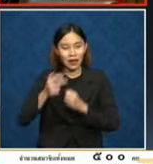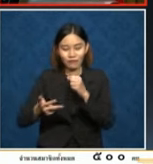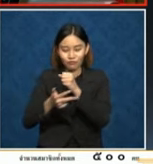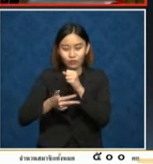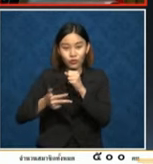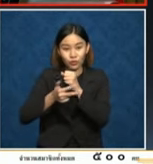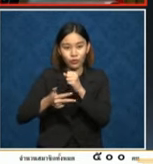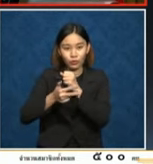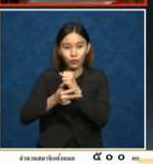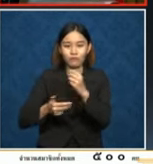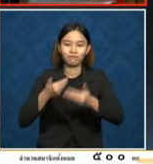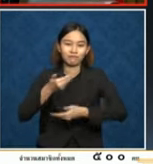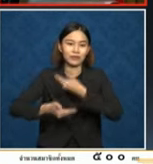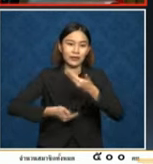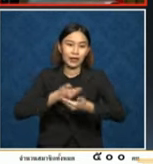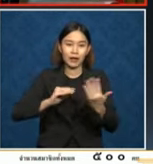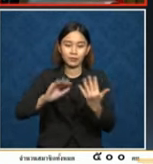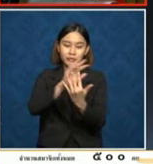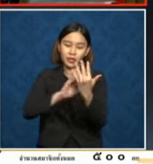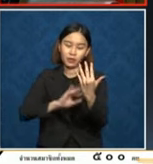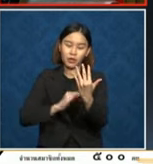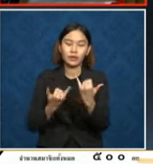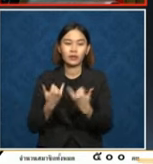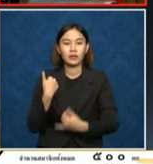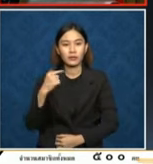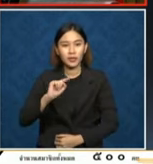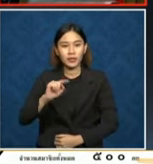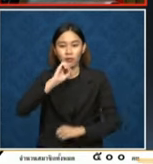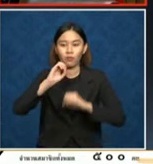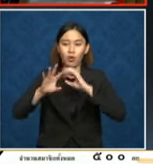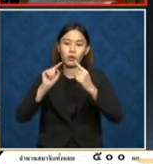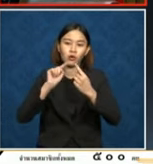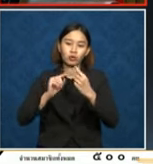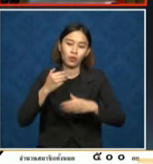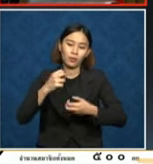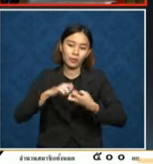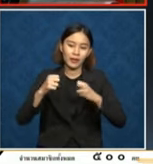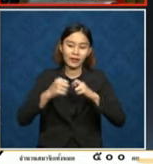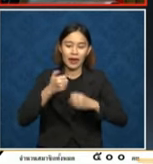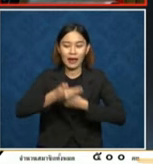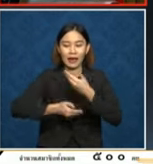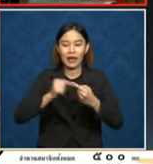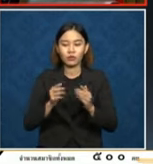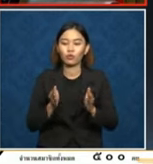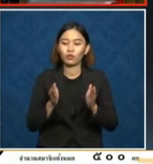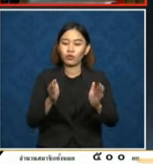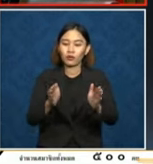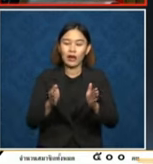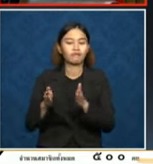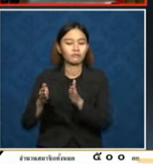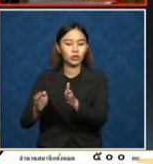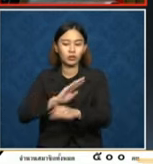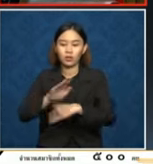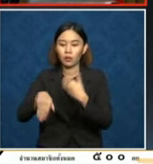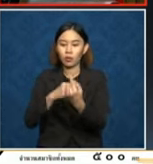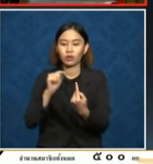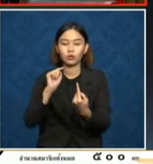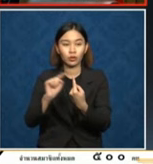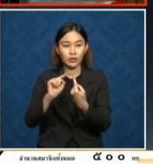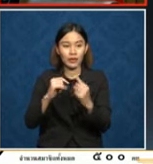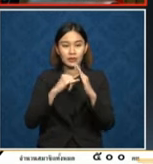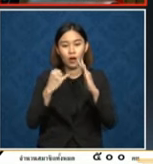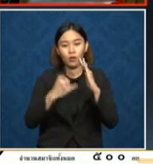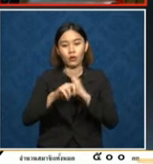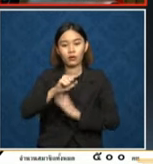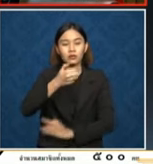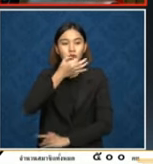เกลื่อนเมืองผมได้รับการร้องเรียนเกี่ยวกับปัญหาการขายน้ำกระท่อมบริเวณริมฝั่งถนนเกือบทุกเส้นในพื้นที่ของจังหวัดสมุ